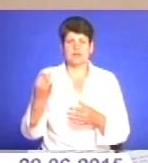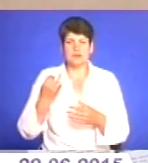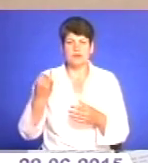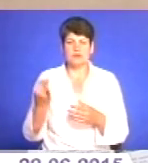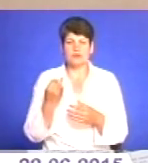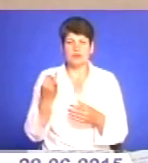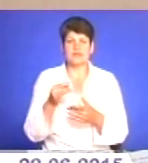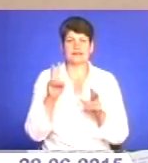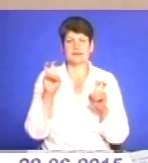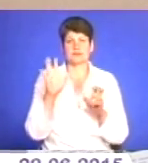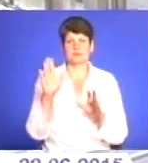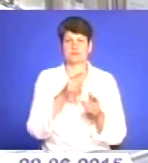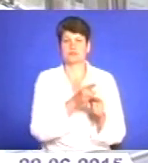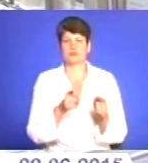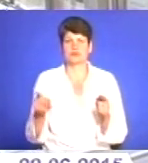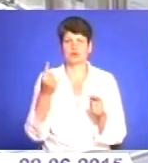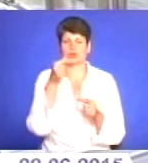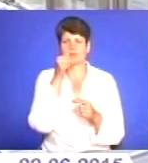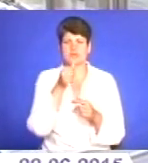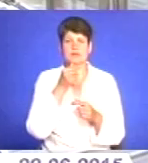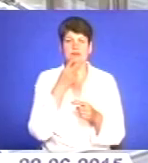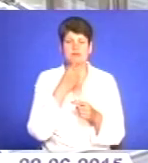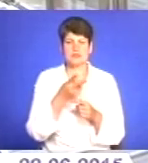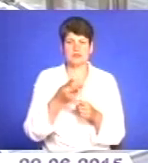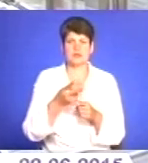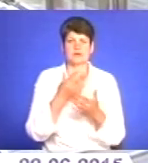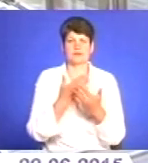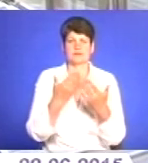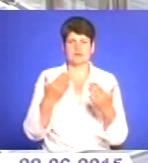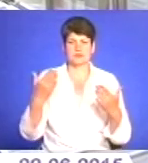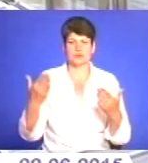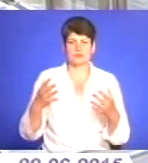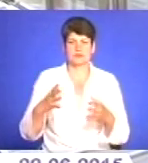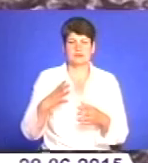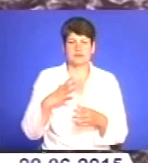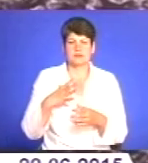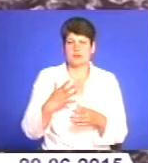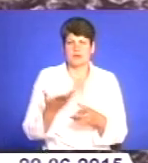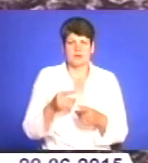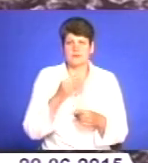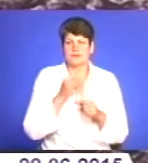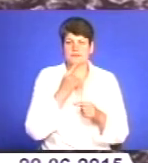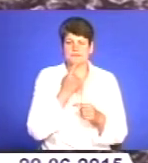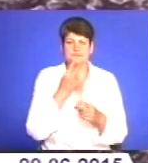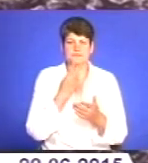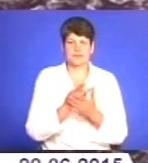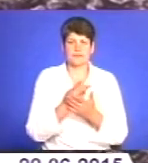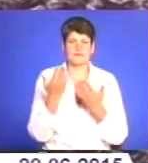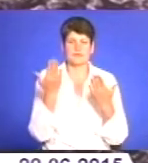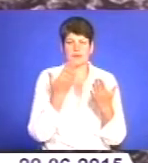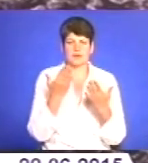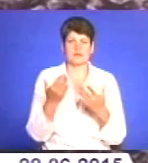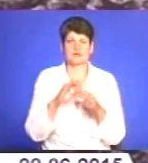діятиме впродовж місяця. Переглядаєш експозицію і затерпаєш після кожного прочитаного рядка. Лише в Тернопільській області загинуло